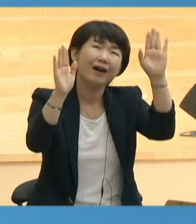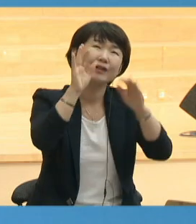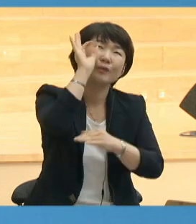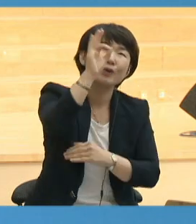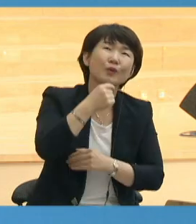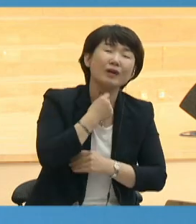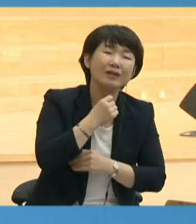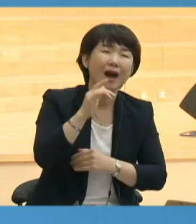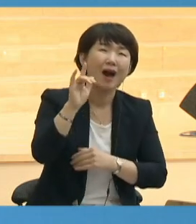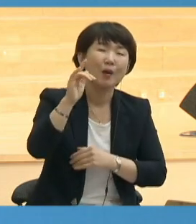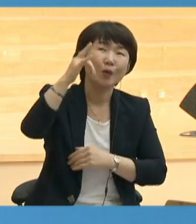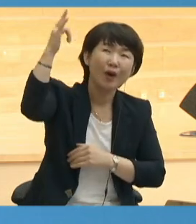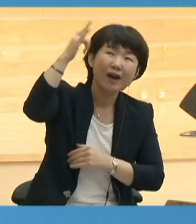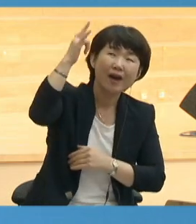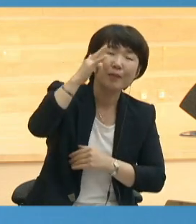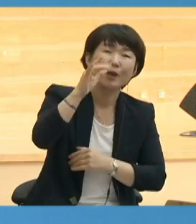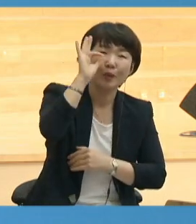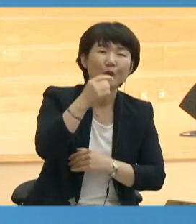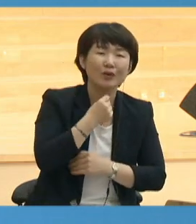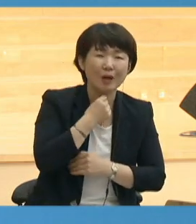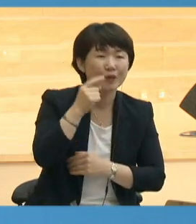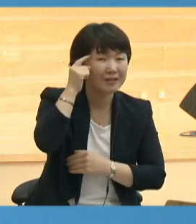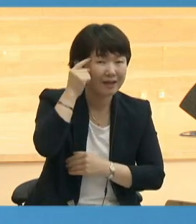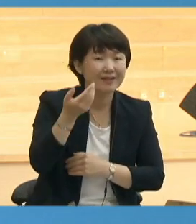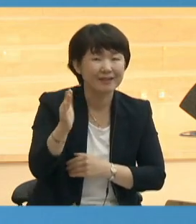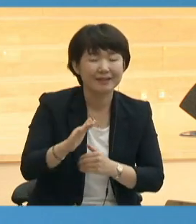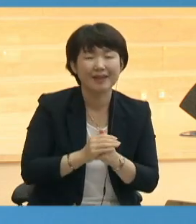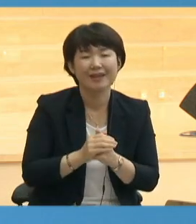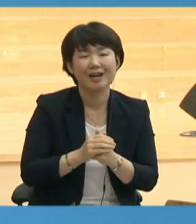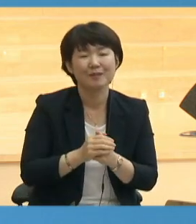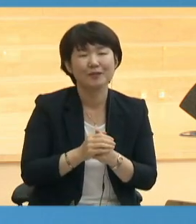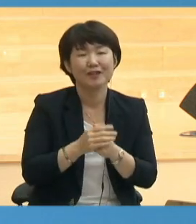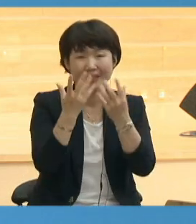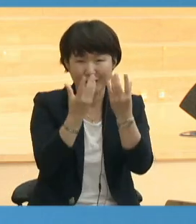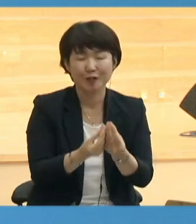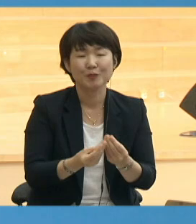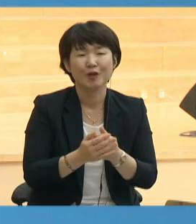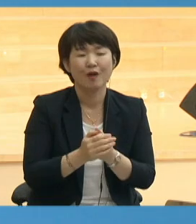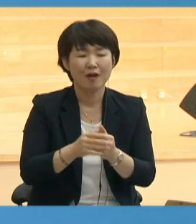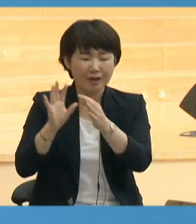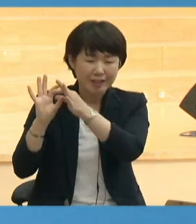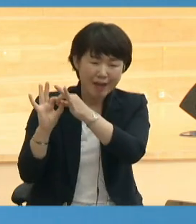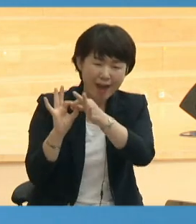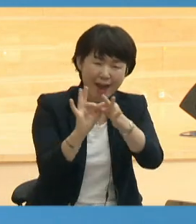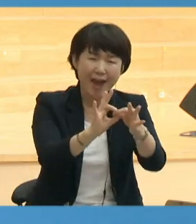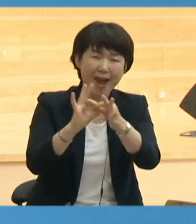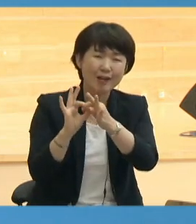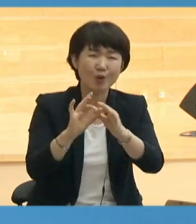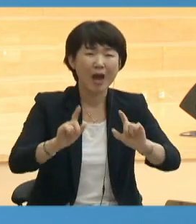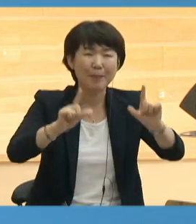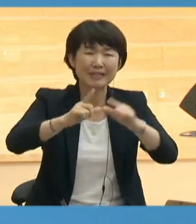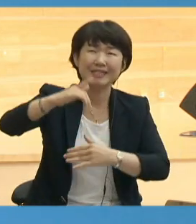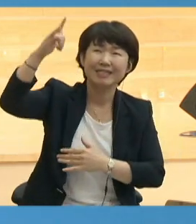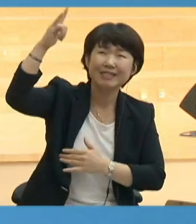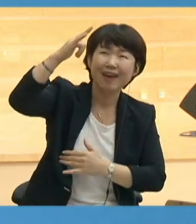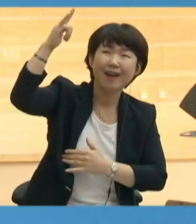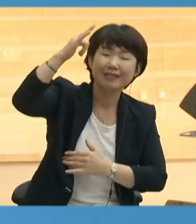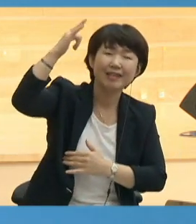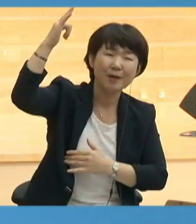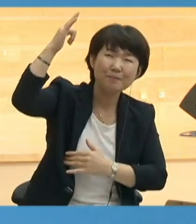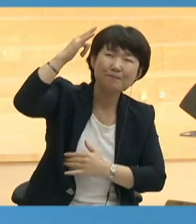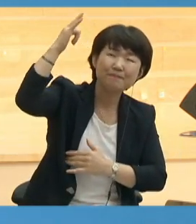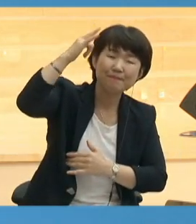났으면 좋겠다 그렇게 생겼잖아 그런데 생각해 보십시오 여러분 계속 해가 나면 계속해 같